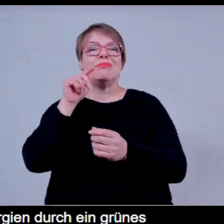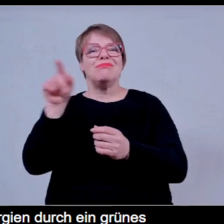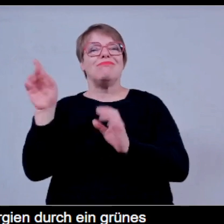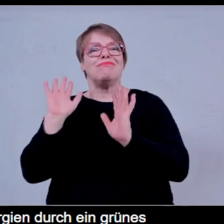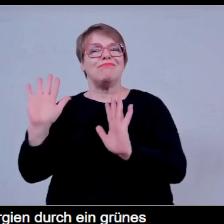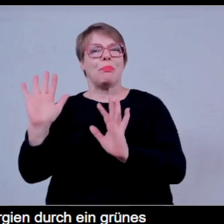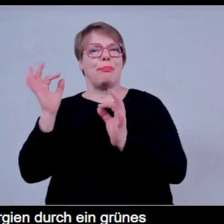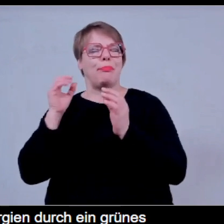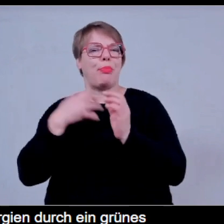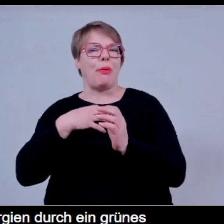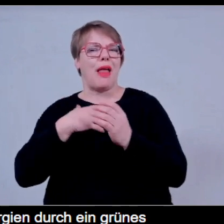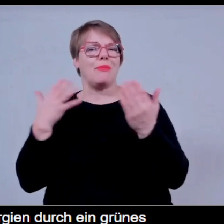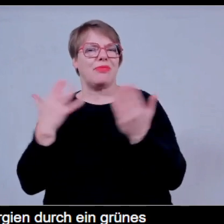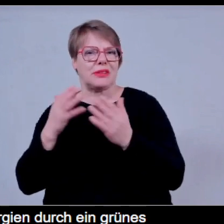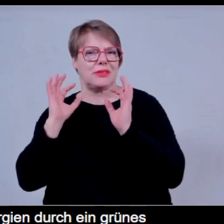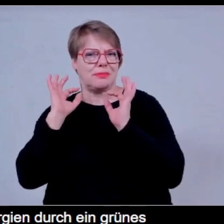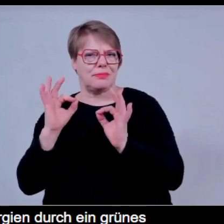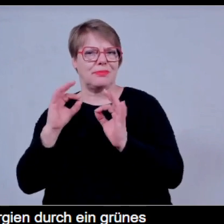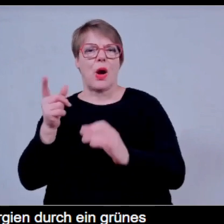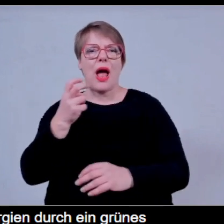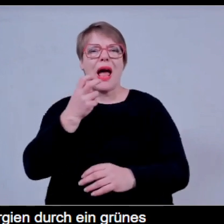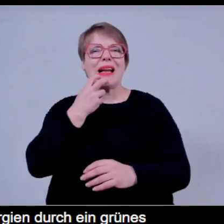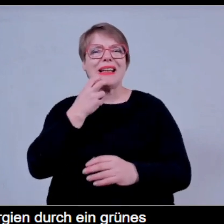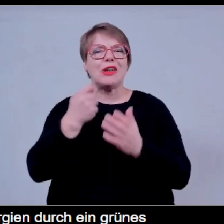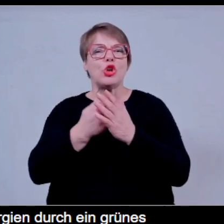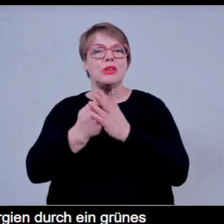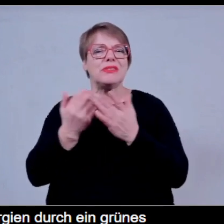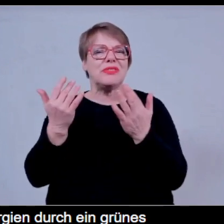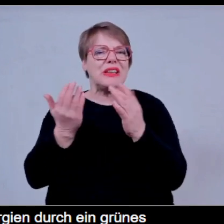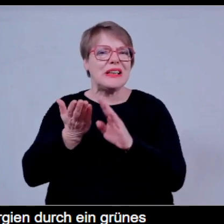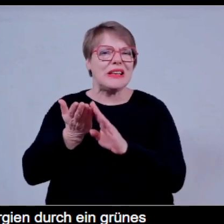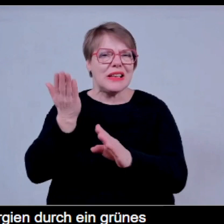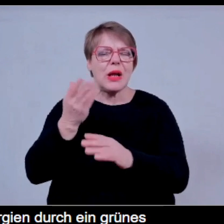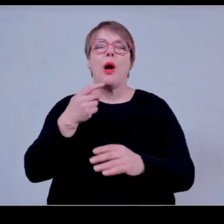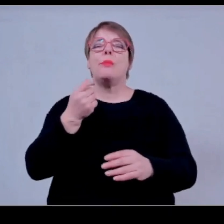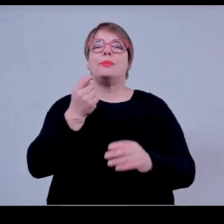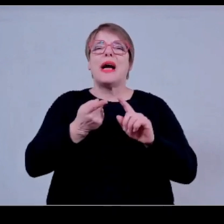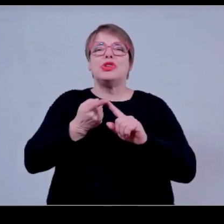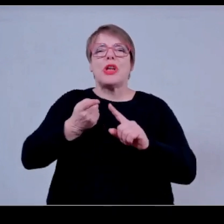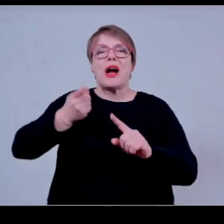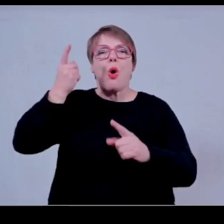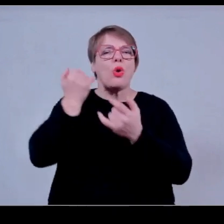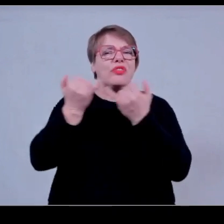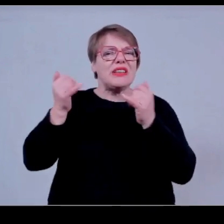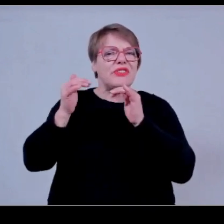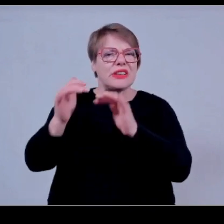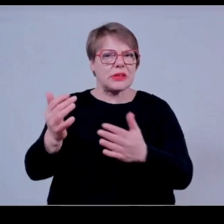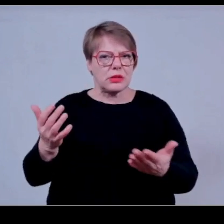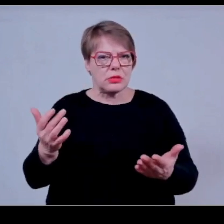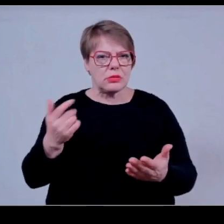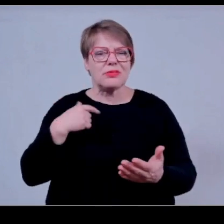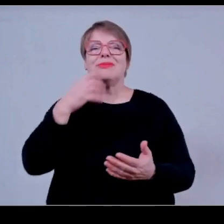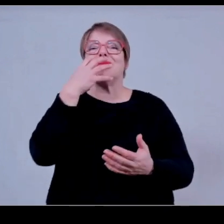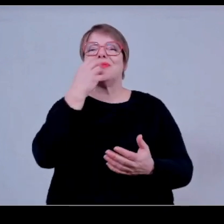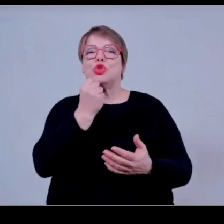damit diese Betriebe eben nicht in die Insolvenz gehen, die ansonsten ordentlich wirtschaften würden. Und ich sehe hier auch ein